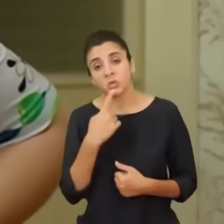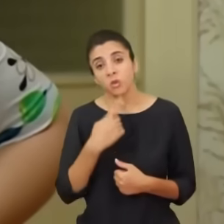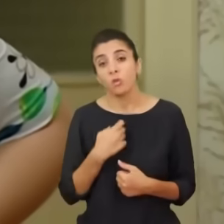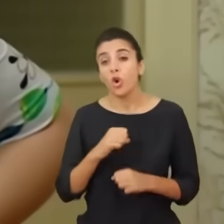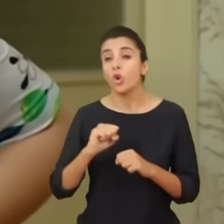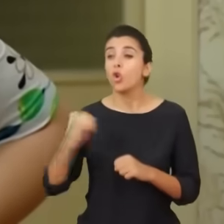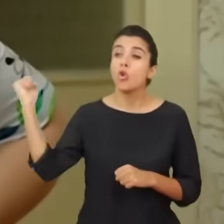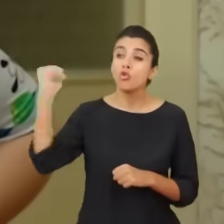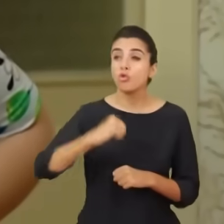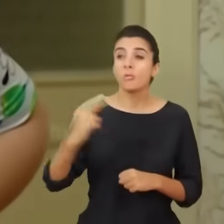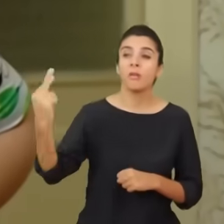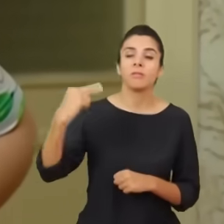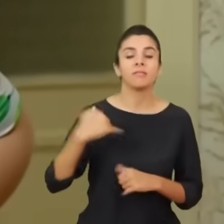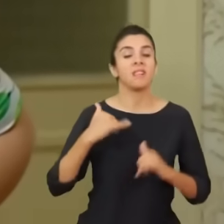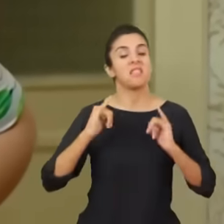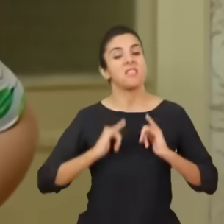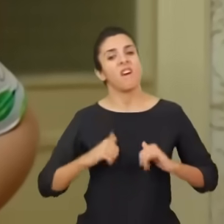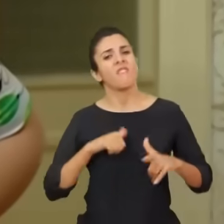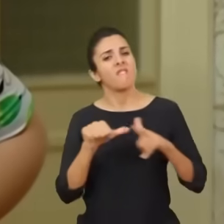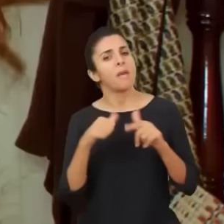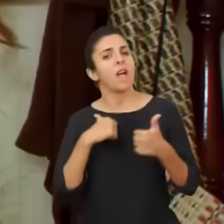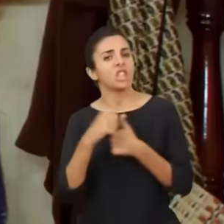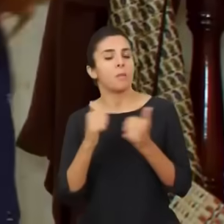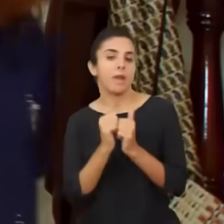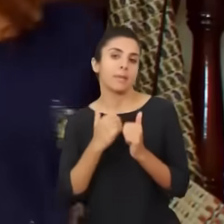düşman çatlatırız dedi. Fehmi ile çıkacağız yani biz.